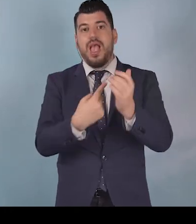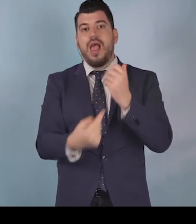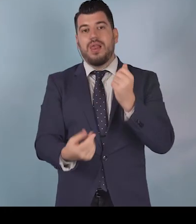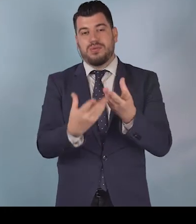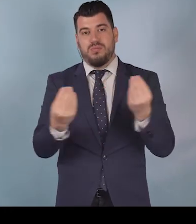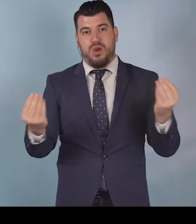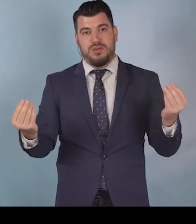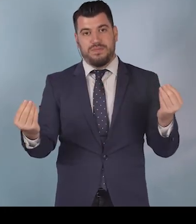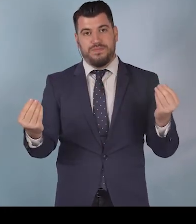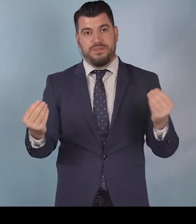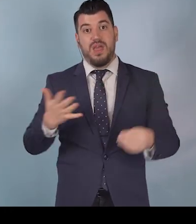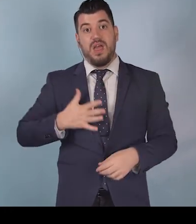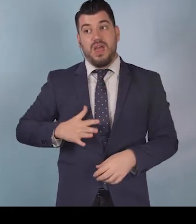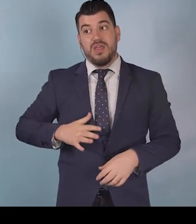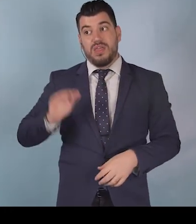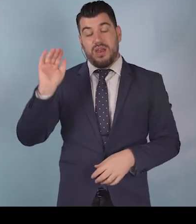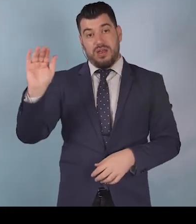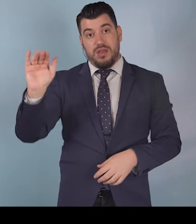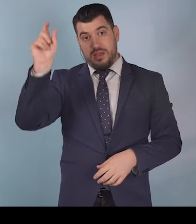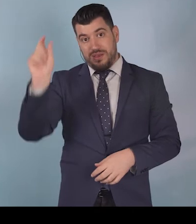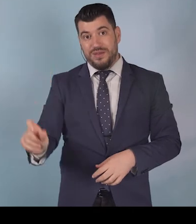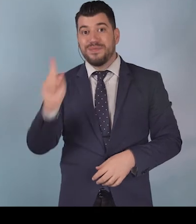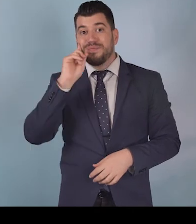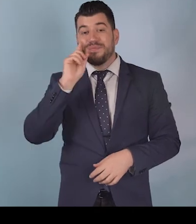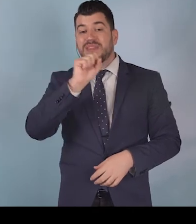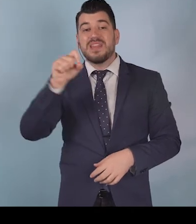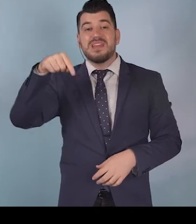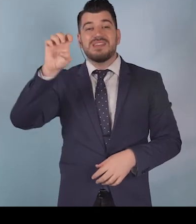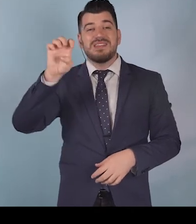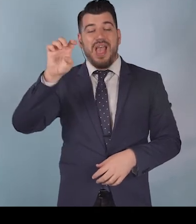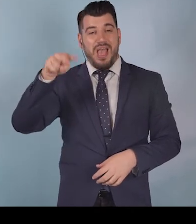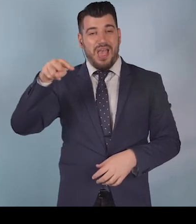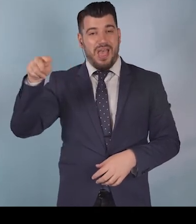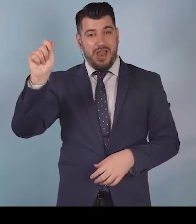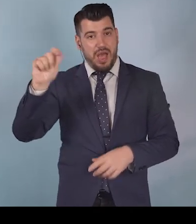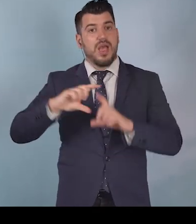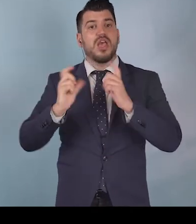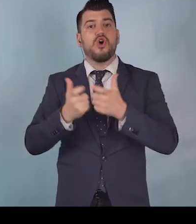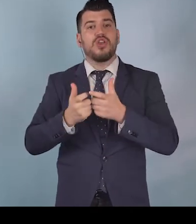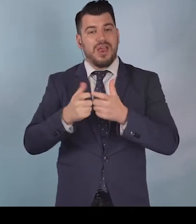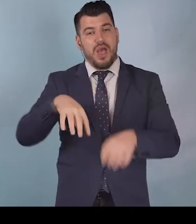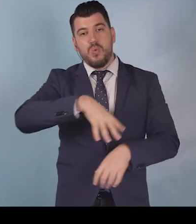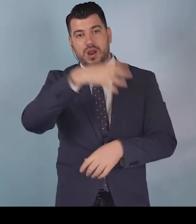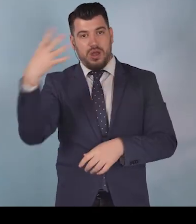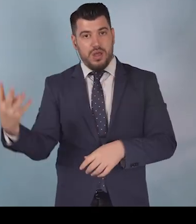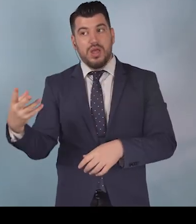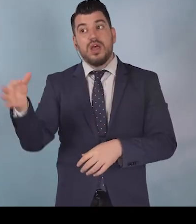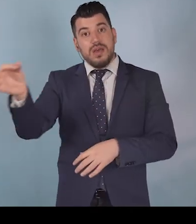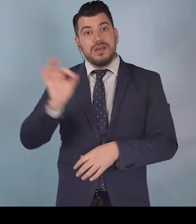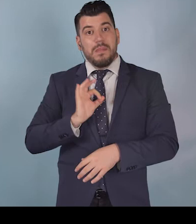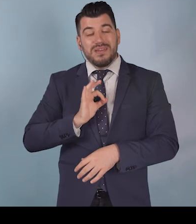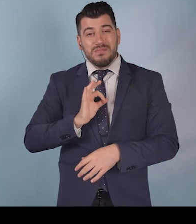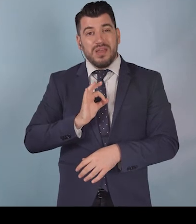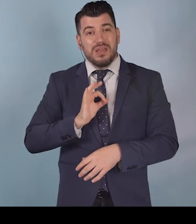δικαιώματα, αλλά ως κοινότητα έχουμε αναγνωρίσει ότι αυτοί οι νόμοι έχουν κενά και η εφαρμογή τους ακόμη περισσότερα.